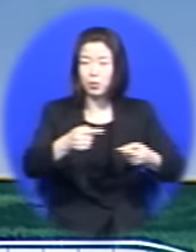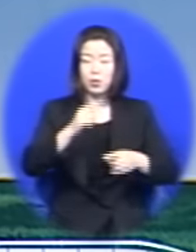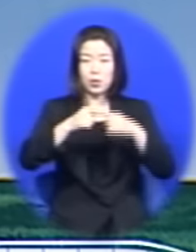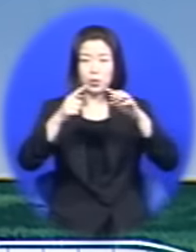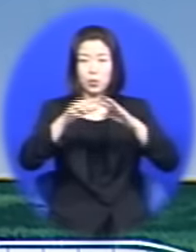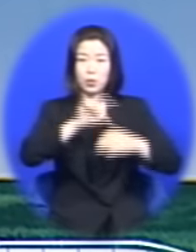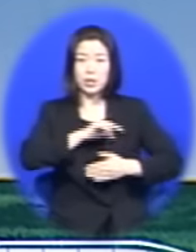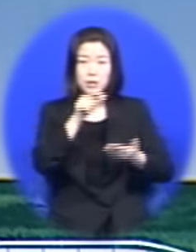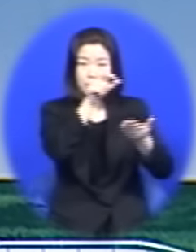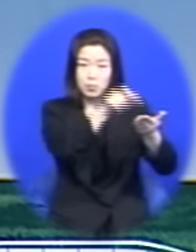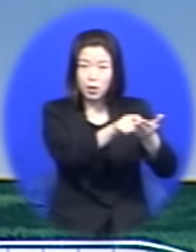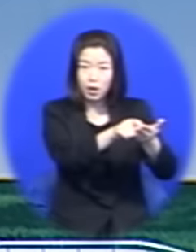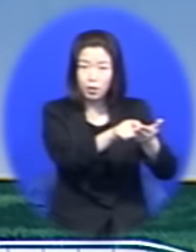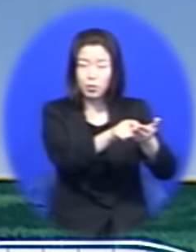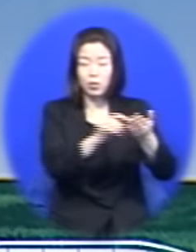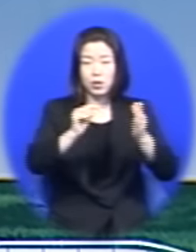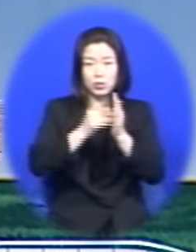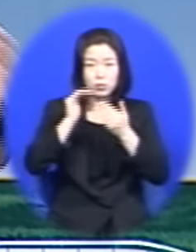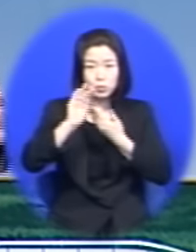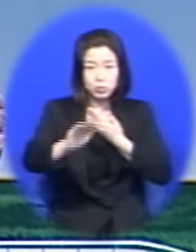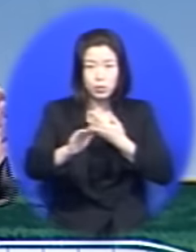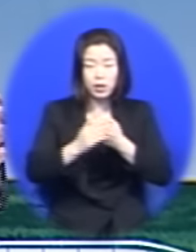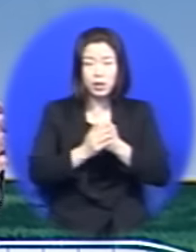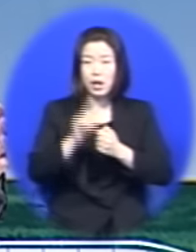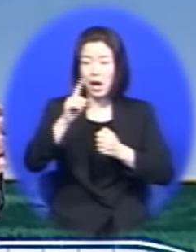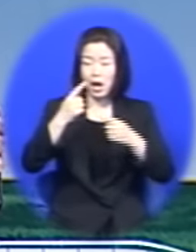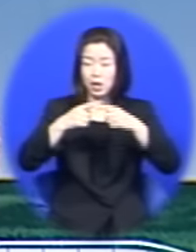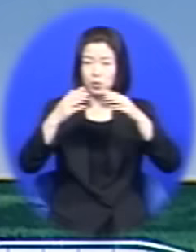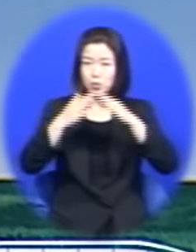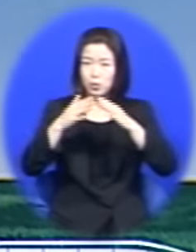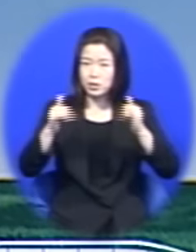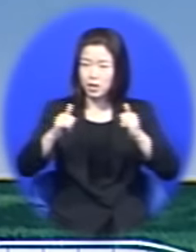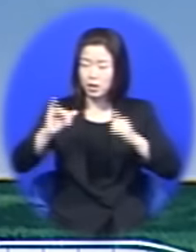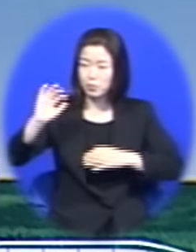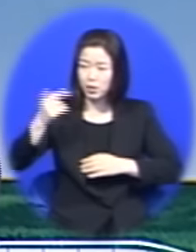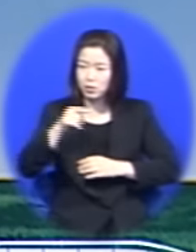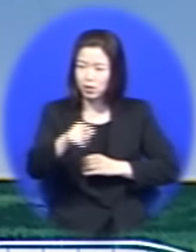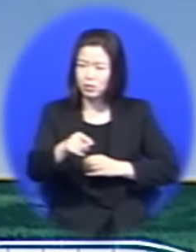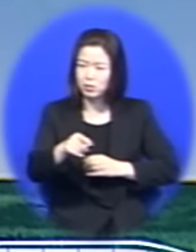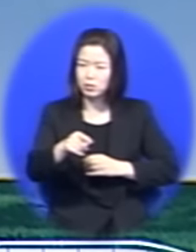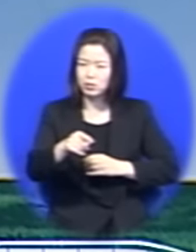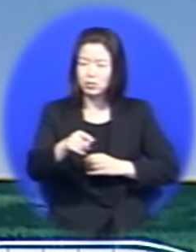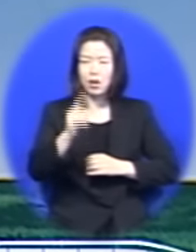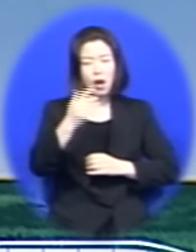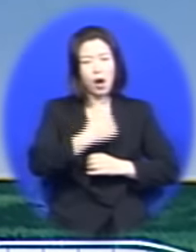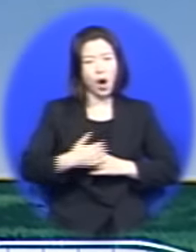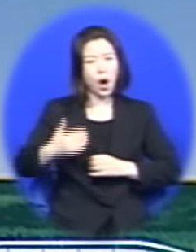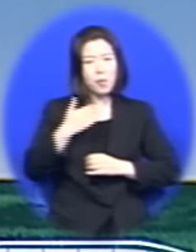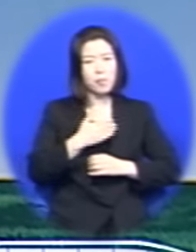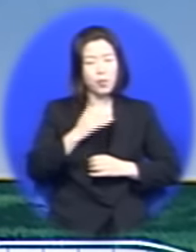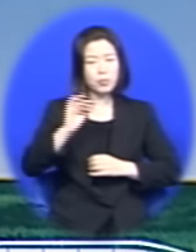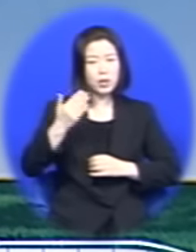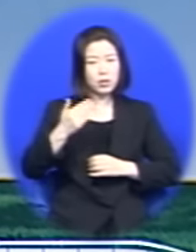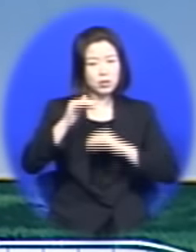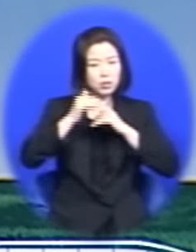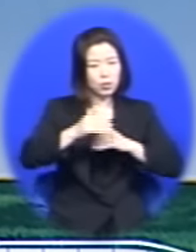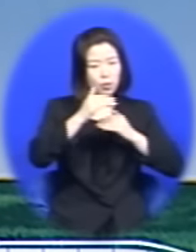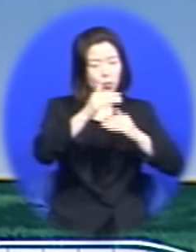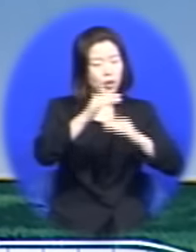이름 올리고 그러고 난 다음에 한 교인이 된다는 것은 이건 한 몸이 되는 과정이 아닌